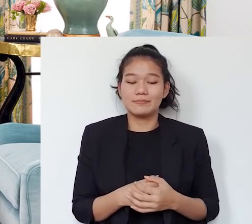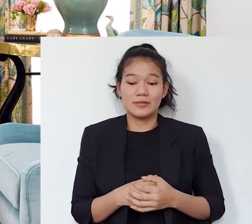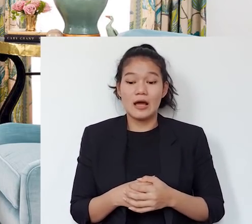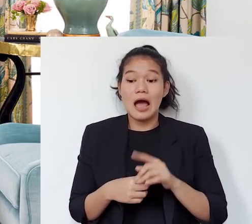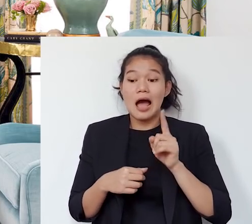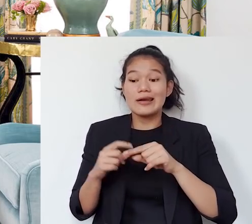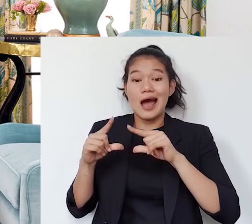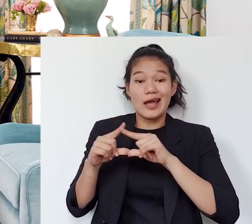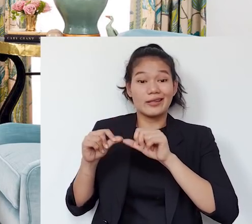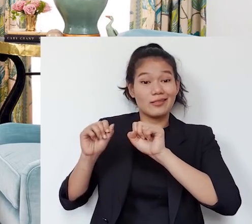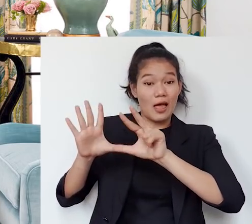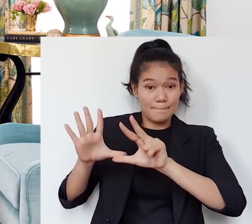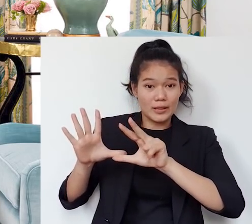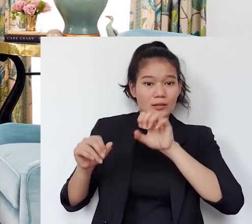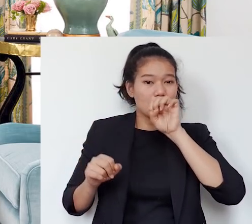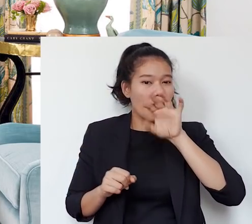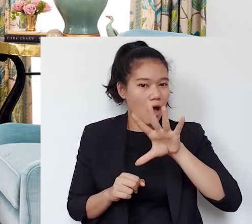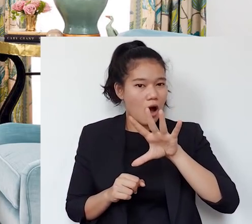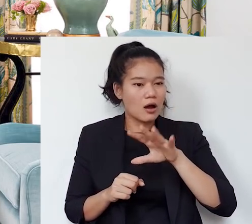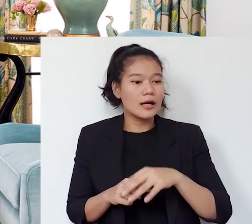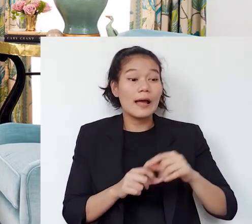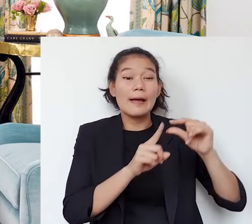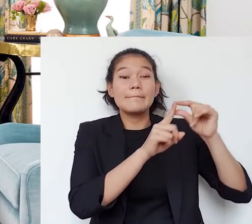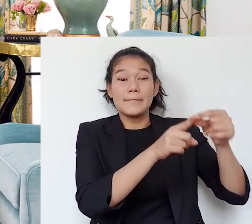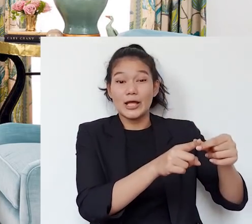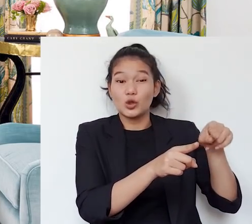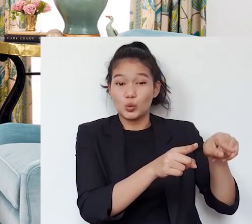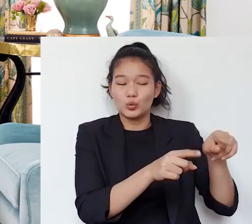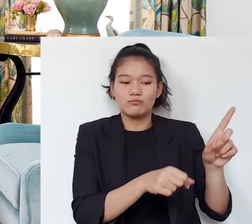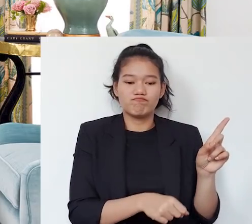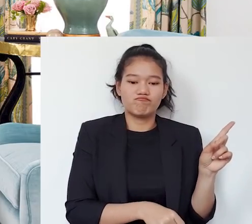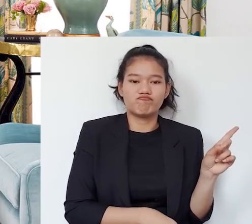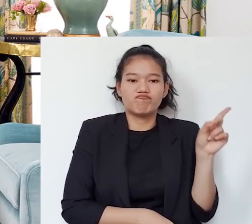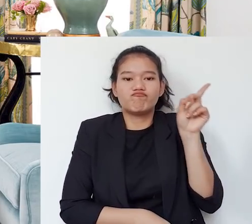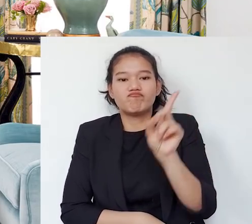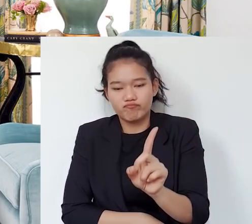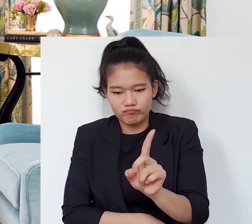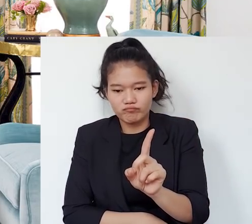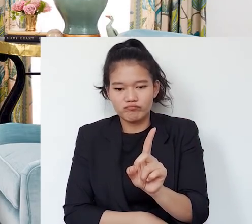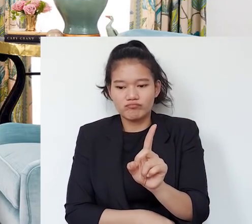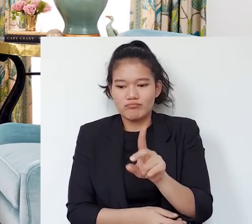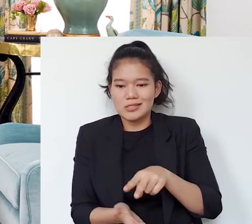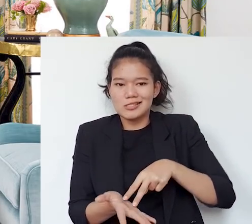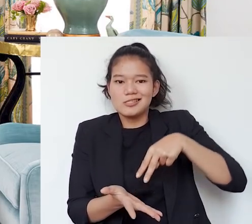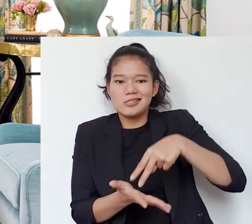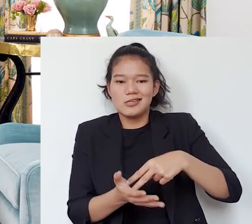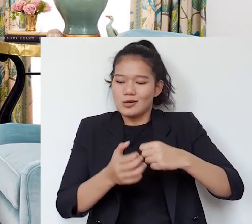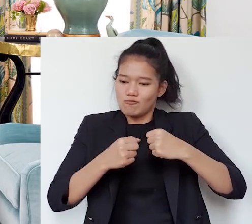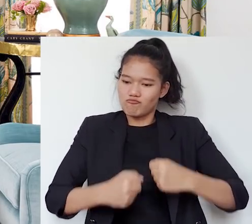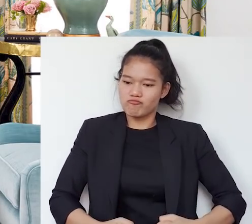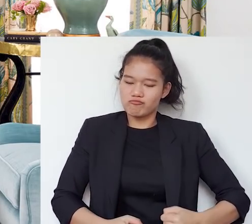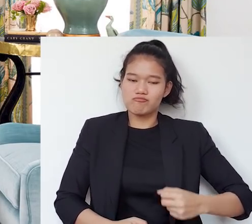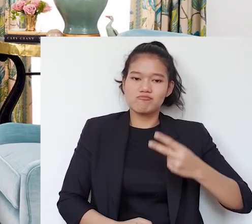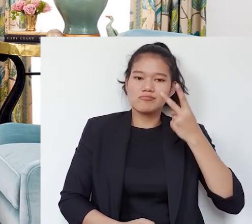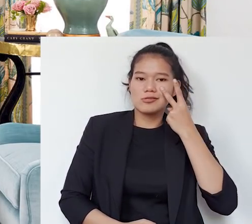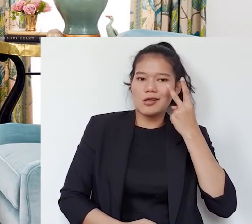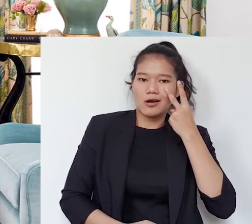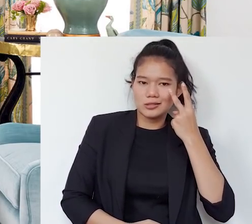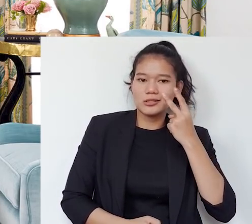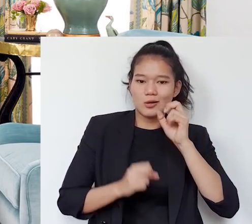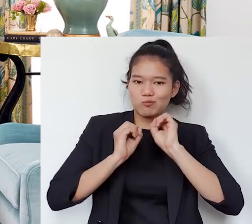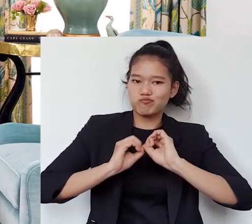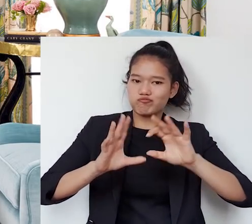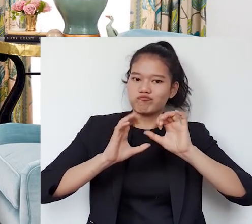ayat 8 dikatakan bahwa Petrus di sana berdiri ya bersaksi